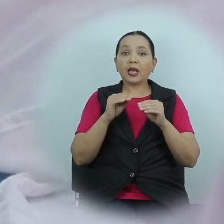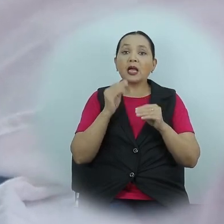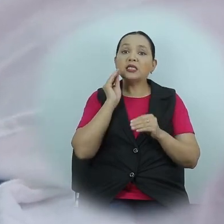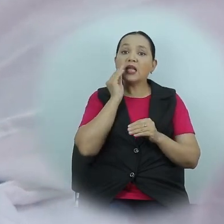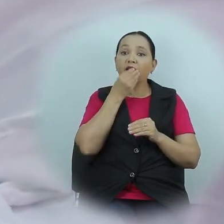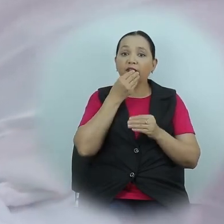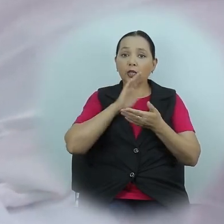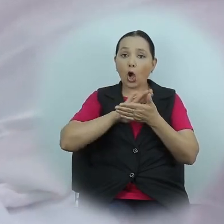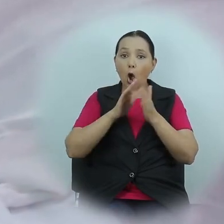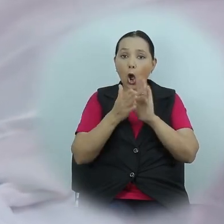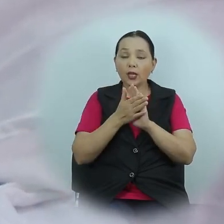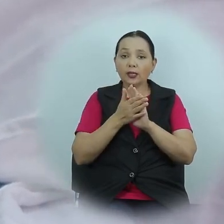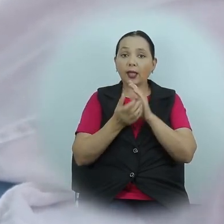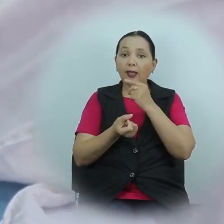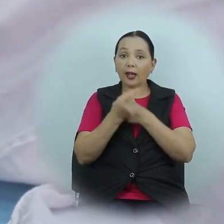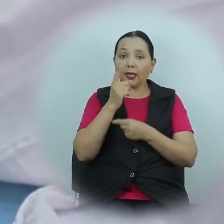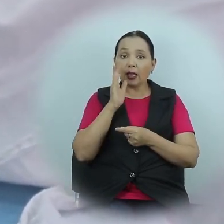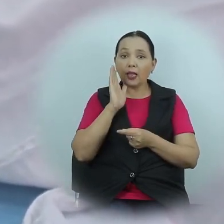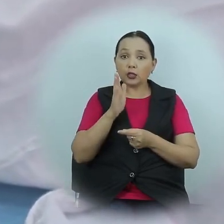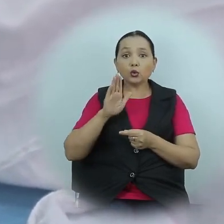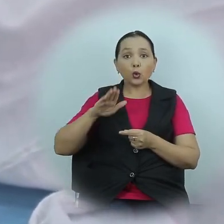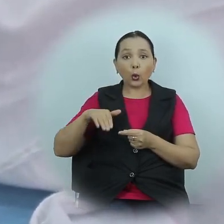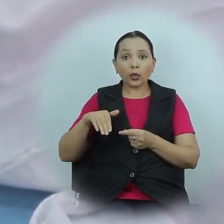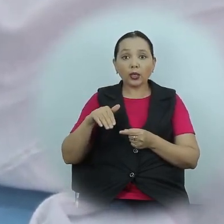salfetka holiga kelgandan so'ng